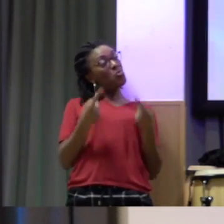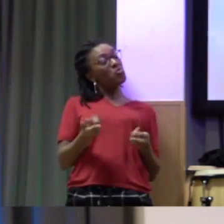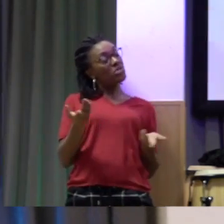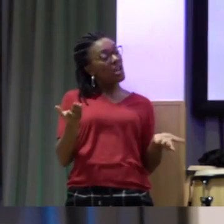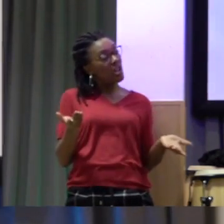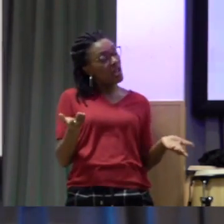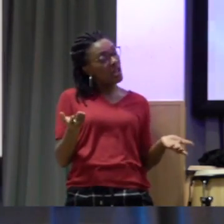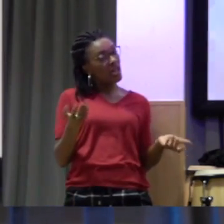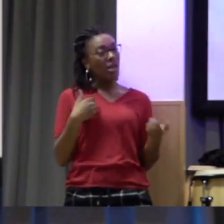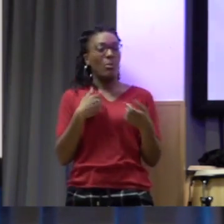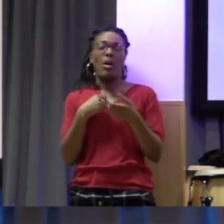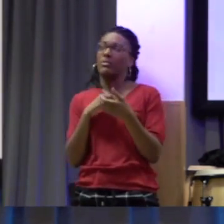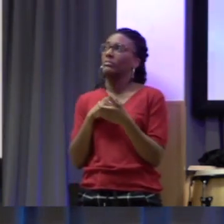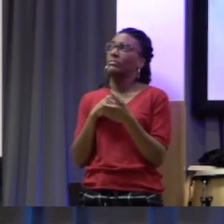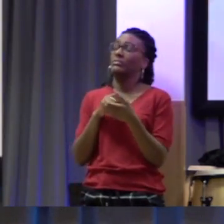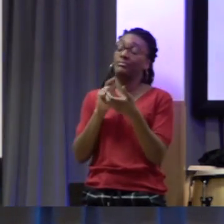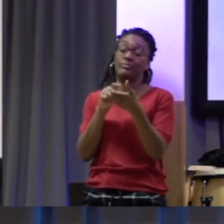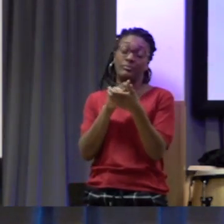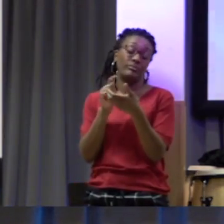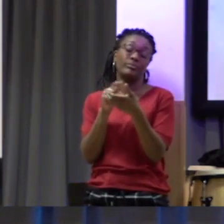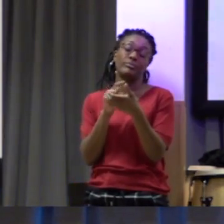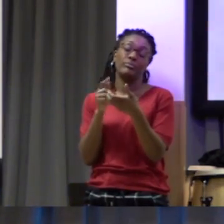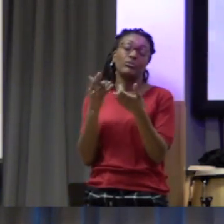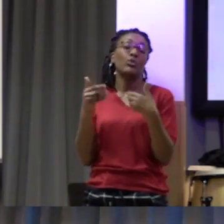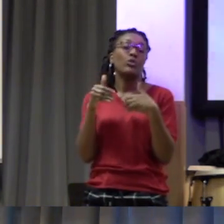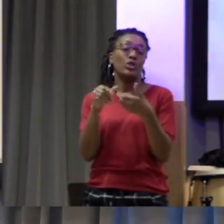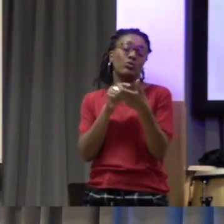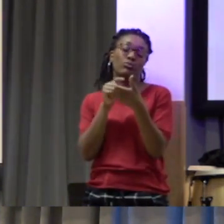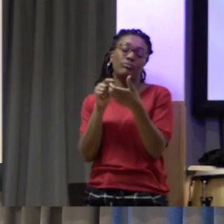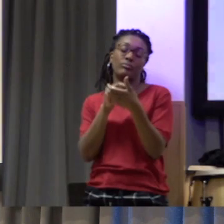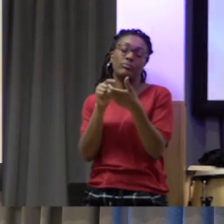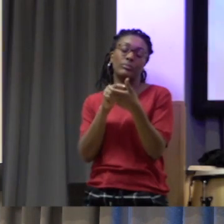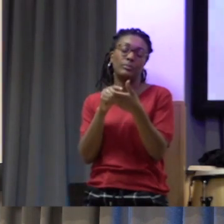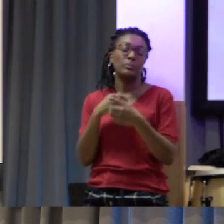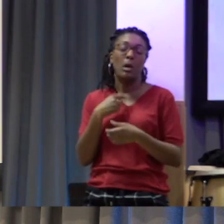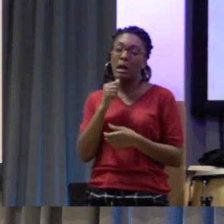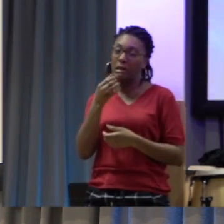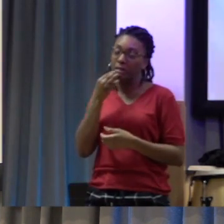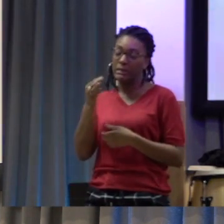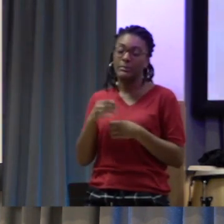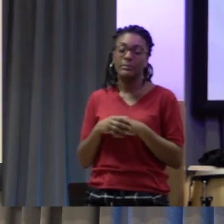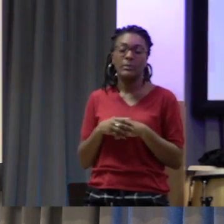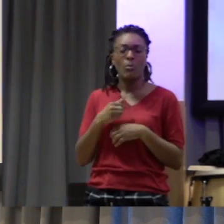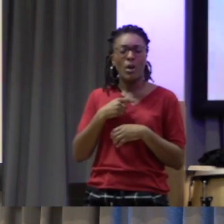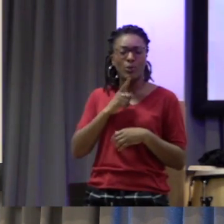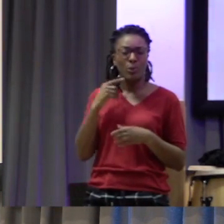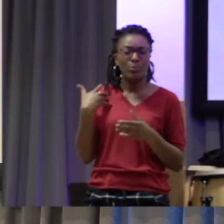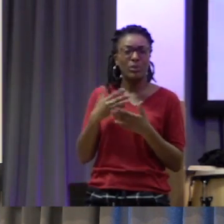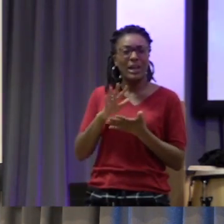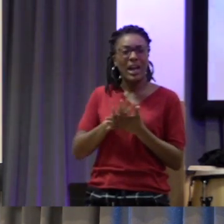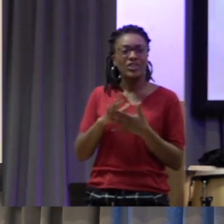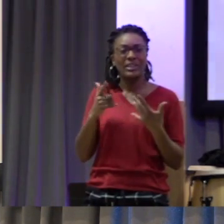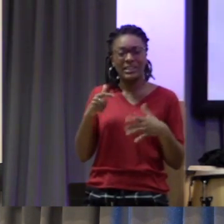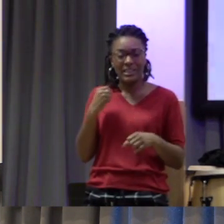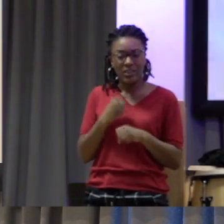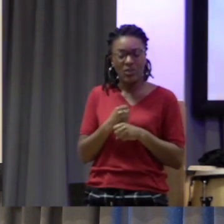J'ai rien dit, mais je me suis dit, mais depuis l'âge de 17 ans que je me suis converti, aujourd'hui j'en ai